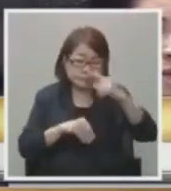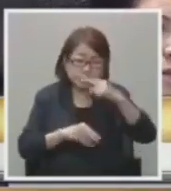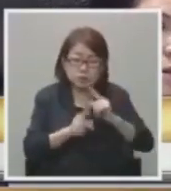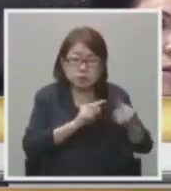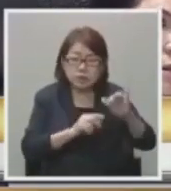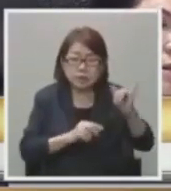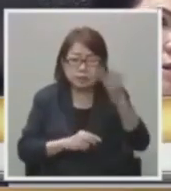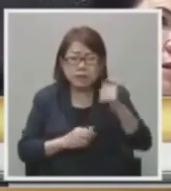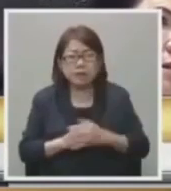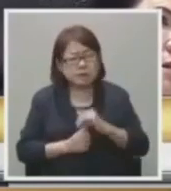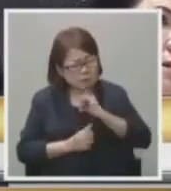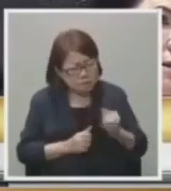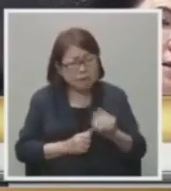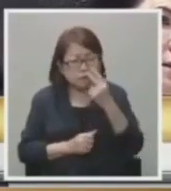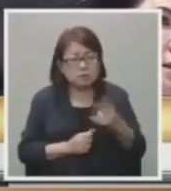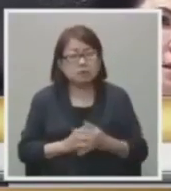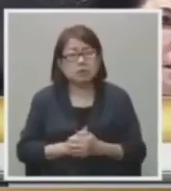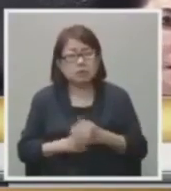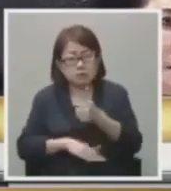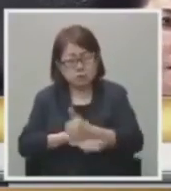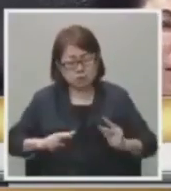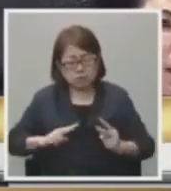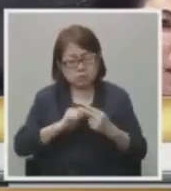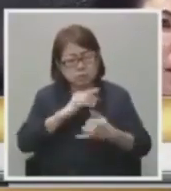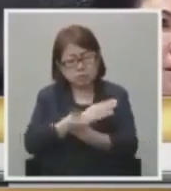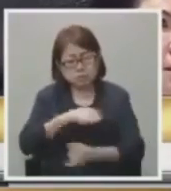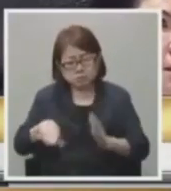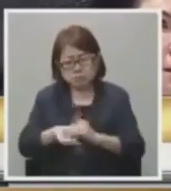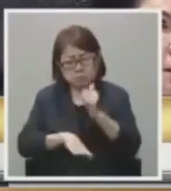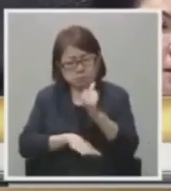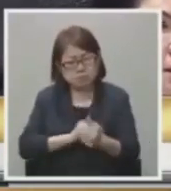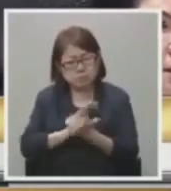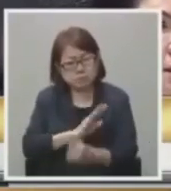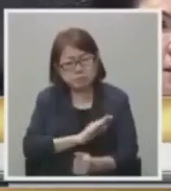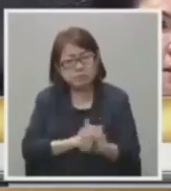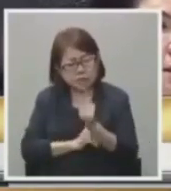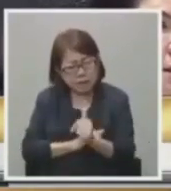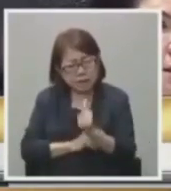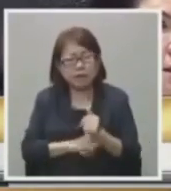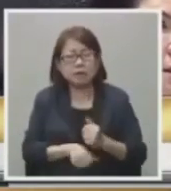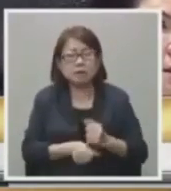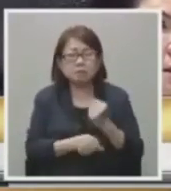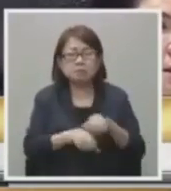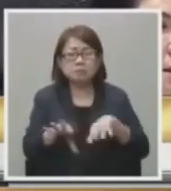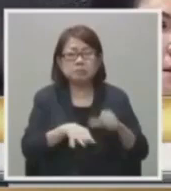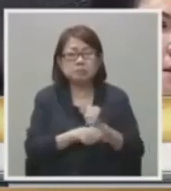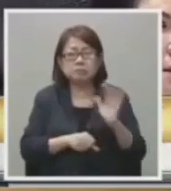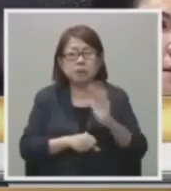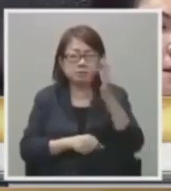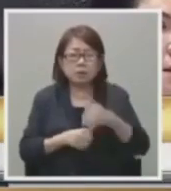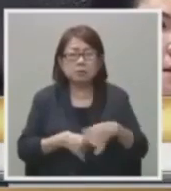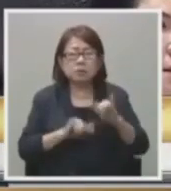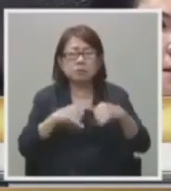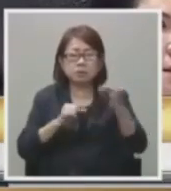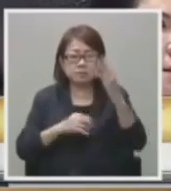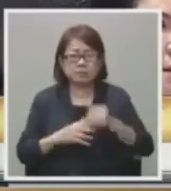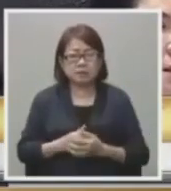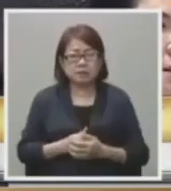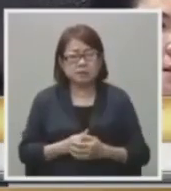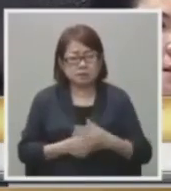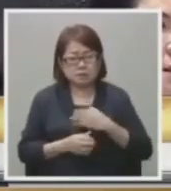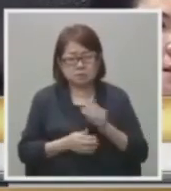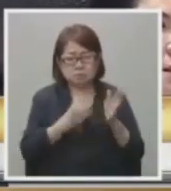ไมไม่ไปดูท่านมีรัฐมนตรีต่างประเทศที่แสนเก่งเลยครับทำไมไม่จัดการปล่อยมาอย่างนี้ผมต้องกล่